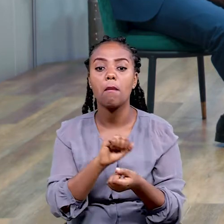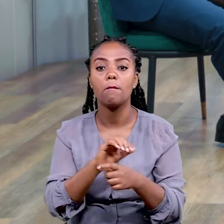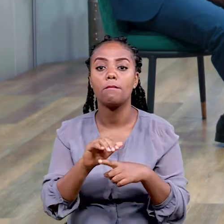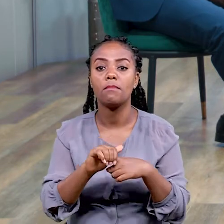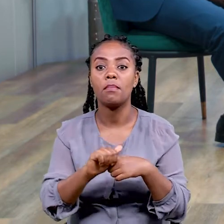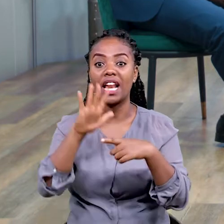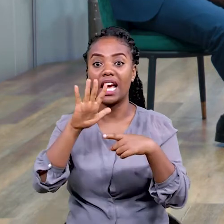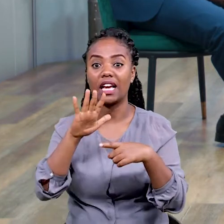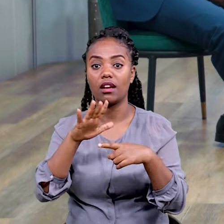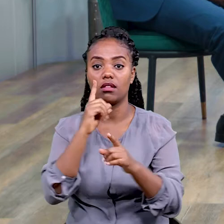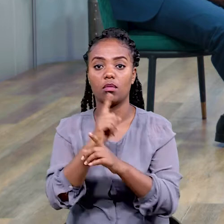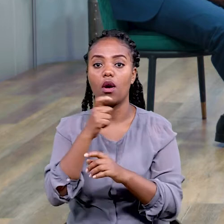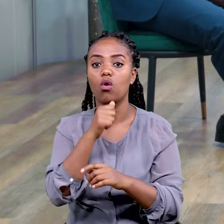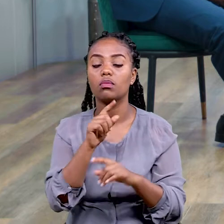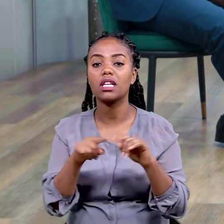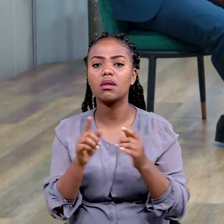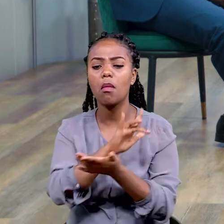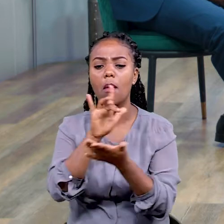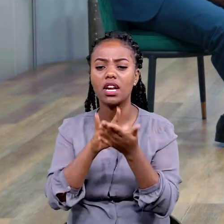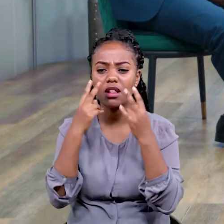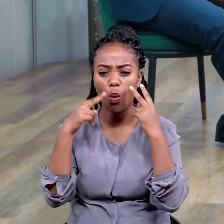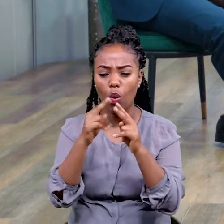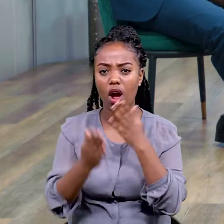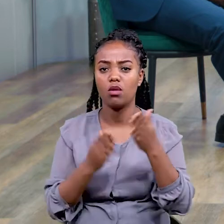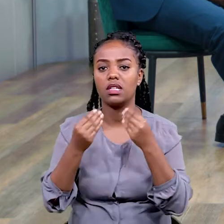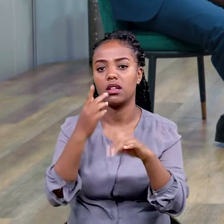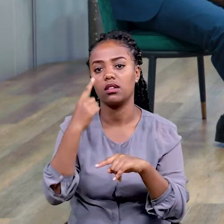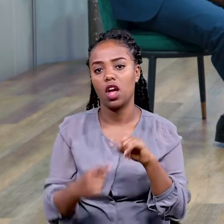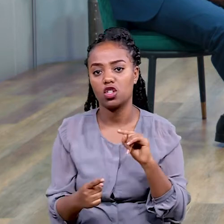ባይሆን ማህበረሰብ ተኮር የእርምት አገልግሎት ደግሞ መስጠት እንዳይቻል